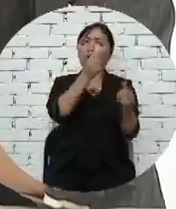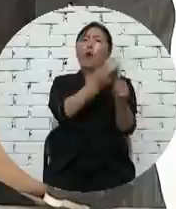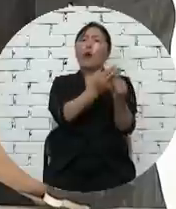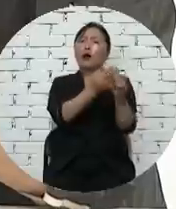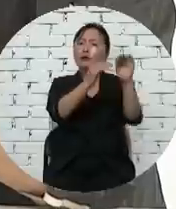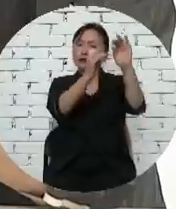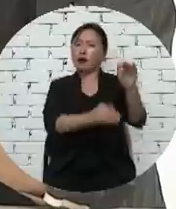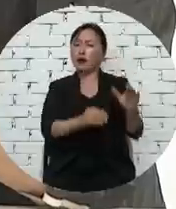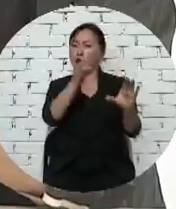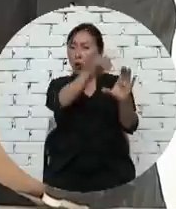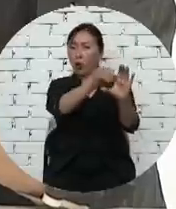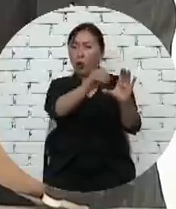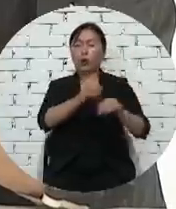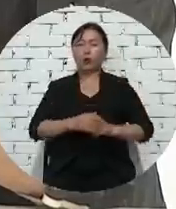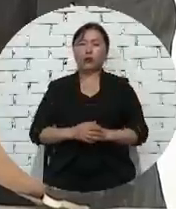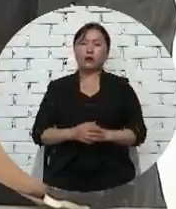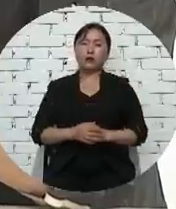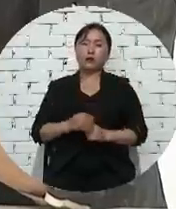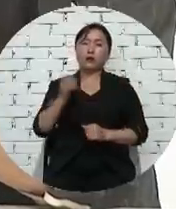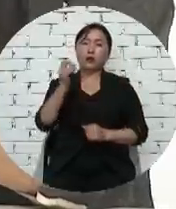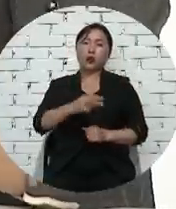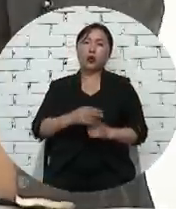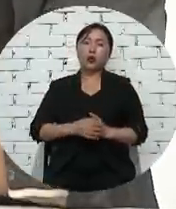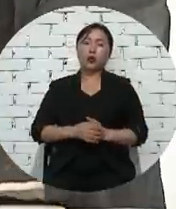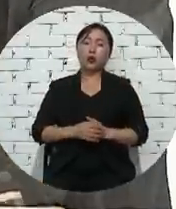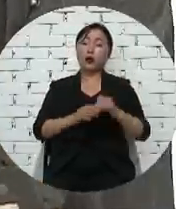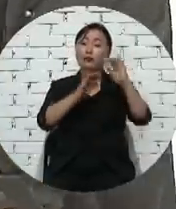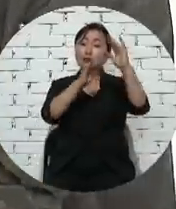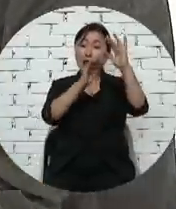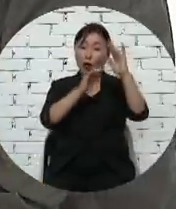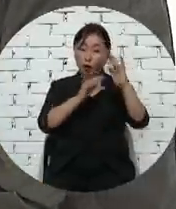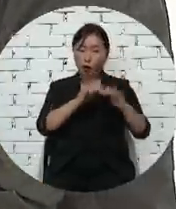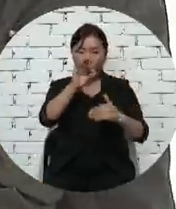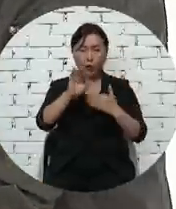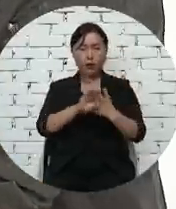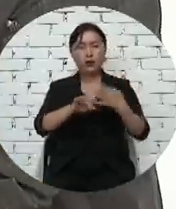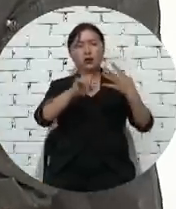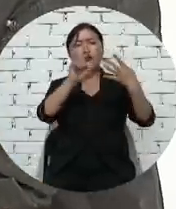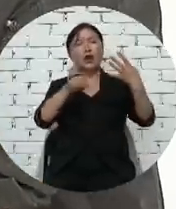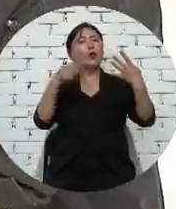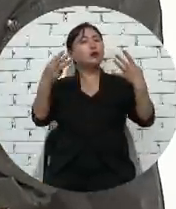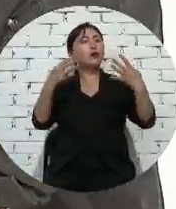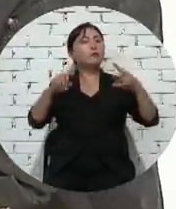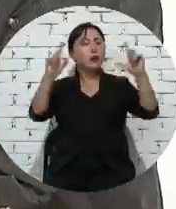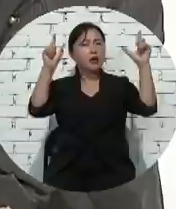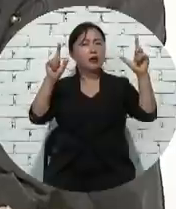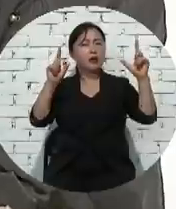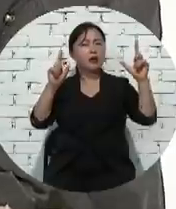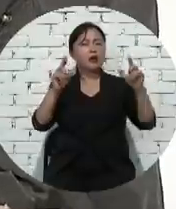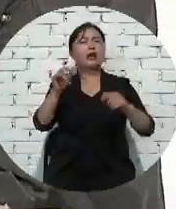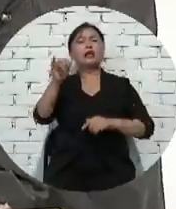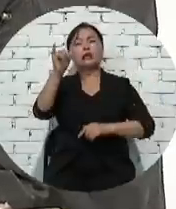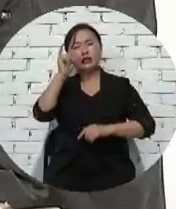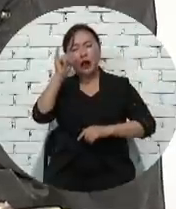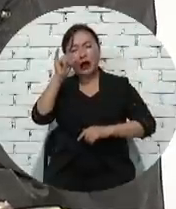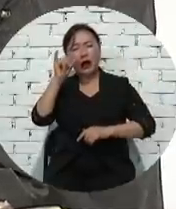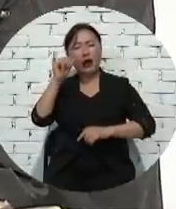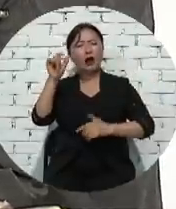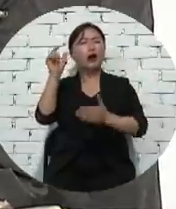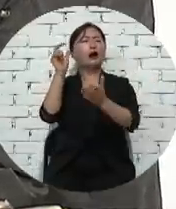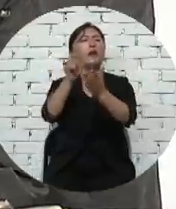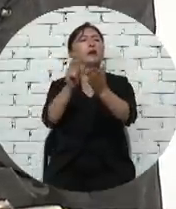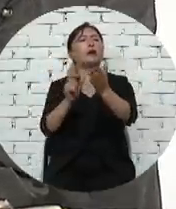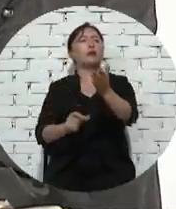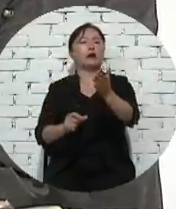다른 건데 그리고 또 그 내용을 보면 4월 3일 날 뭐 예, 이런 게 있다 하더라고요. 예, 예. 그거